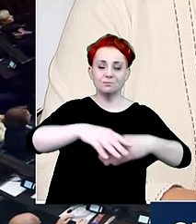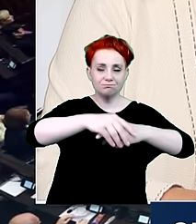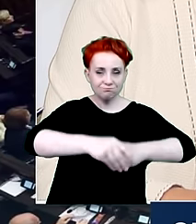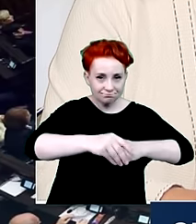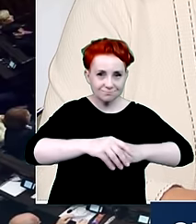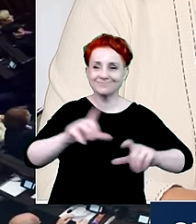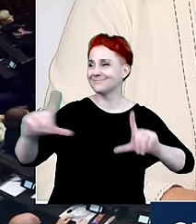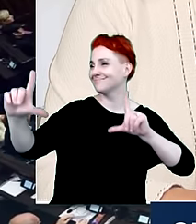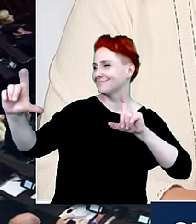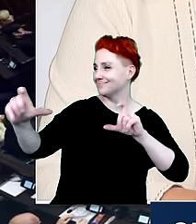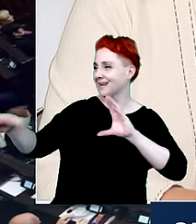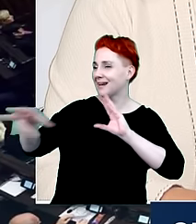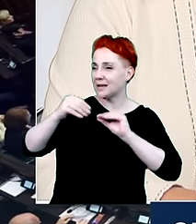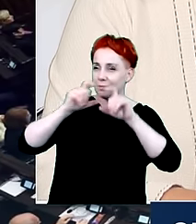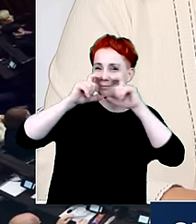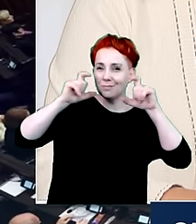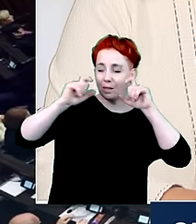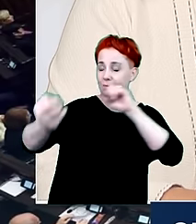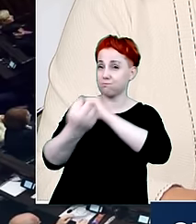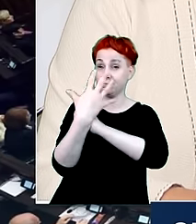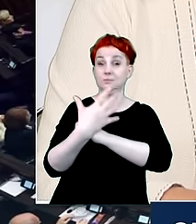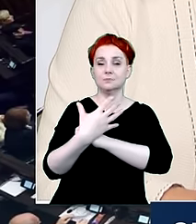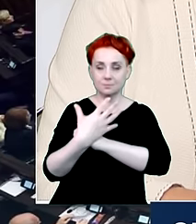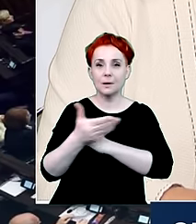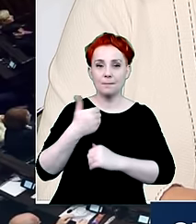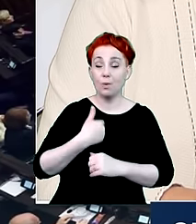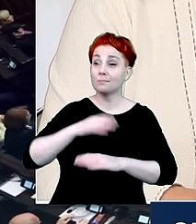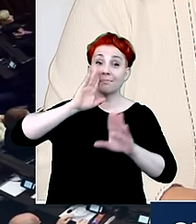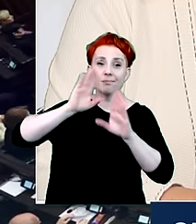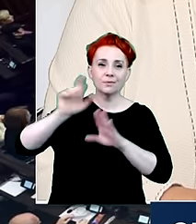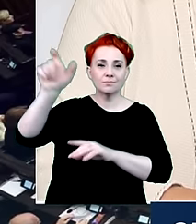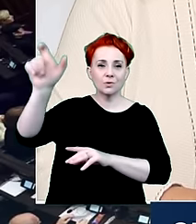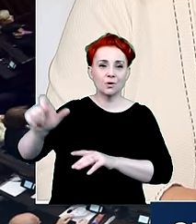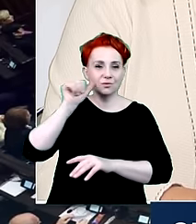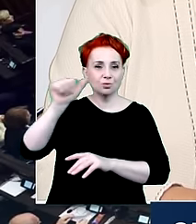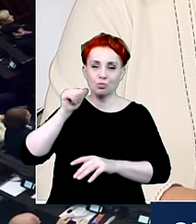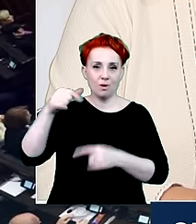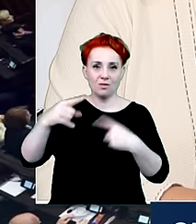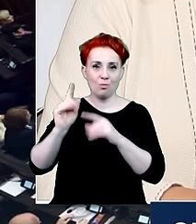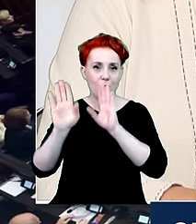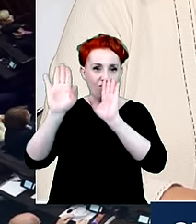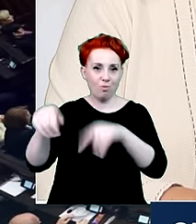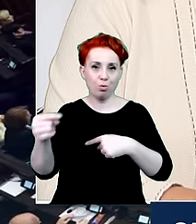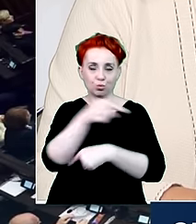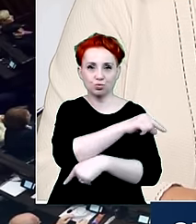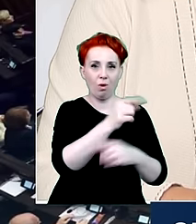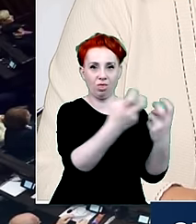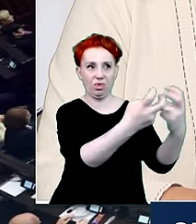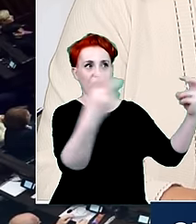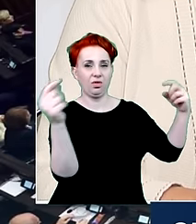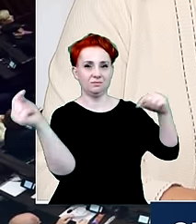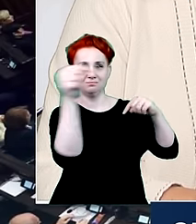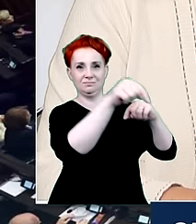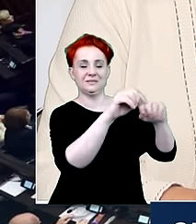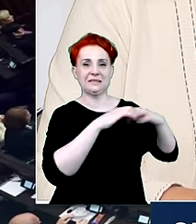robił sobie zdjęcia w maseczce z błyskawicą. Ta sama Marta Lempart wczoraj nie została wpuszczona na galerię sejmową. Co się